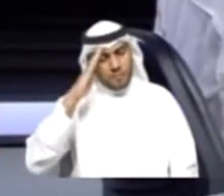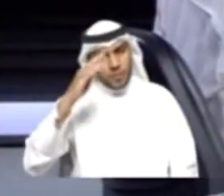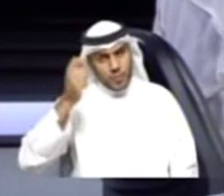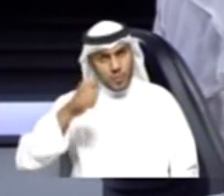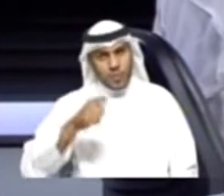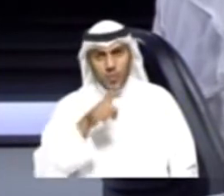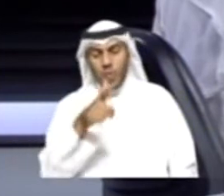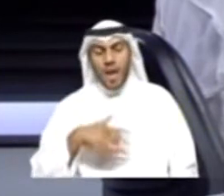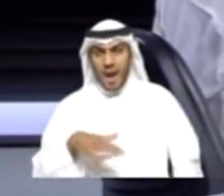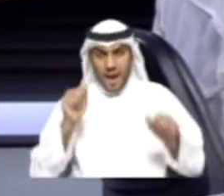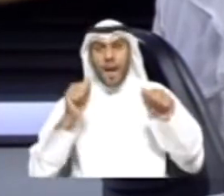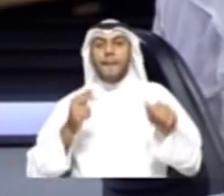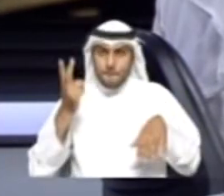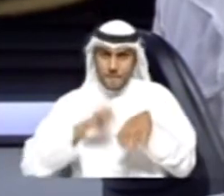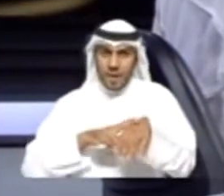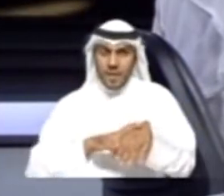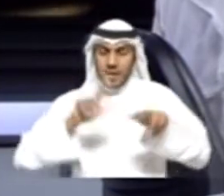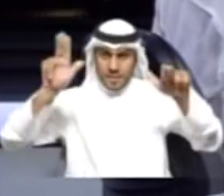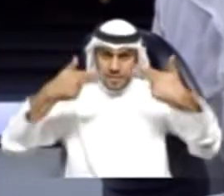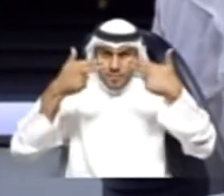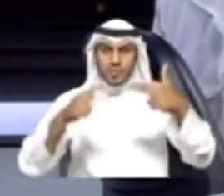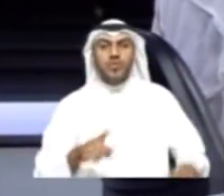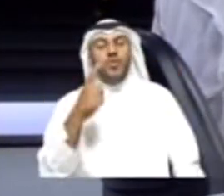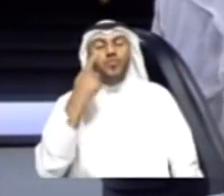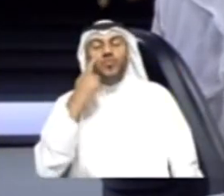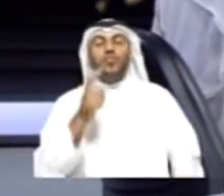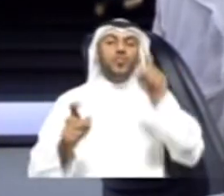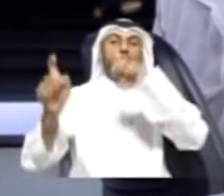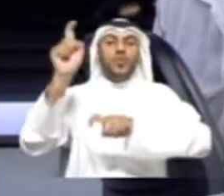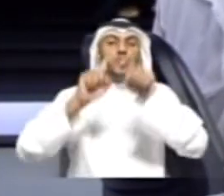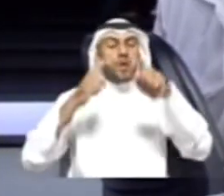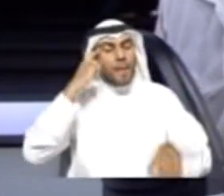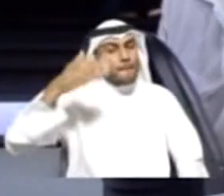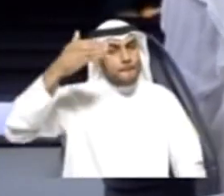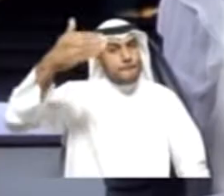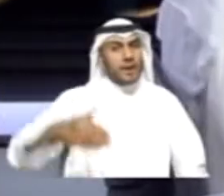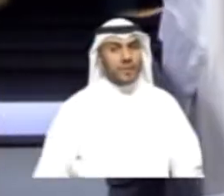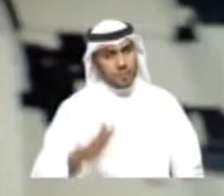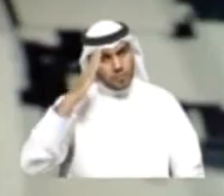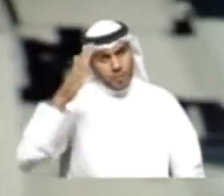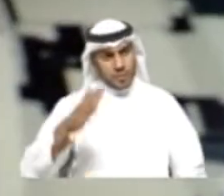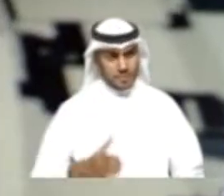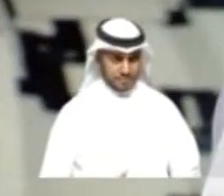مجلس الأمة، سوف نتواصل معك إن شاء الله في نشراتنا القادمة ليطلعنا على المزيد من هذه الجلسة. شكرا نواف.